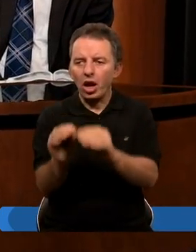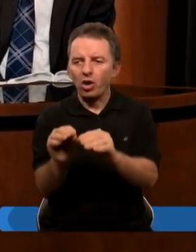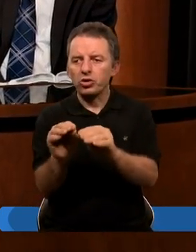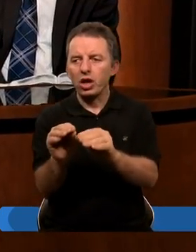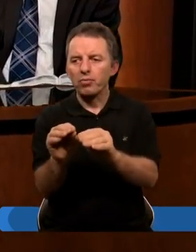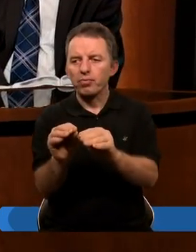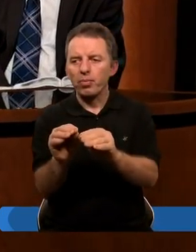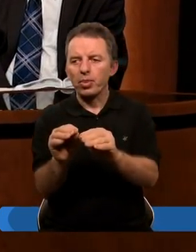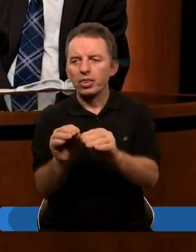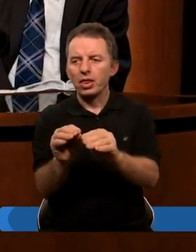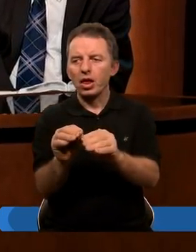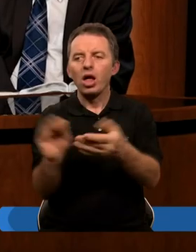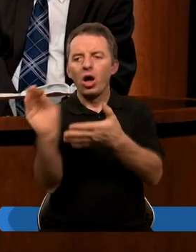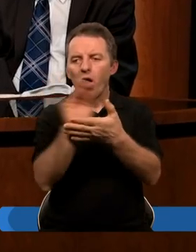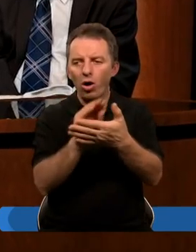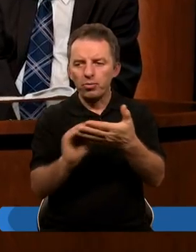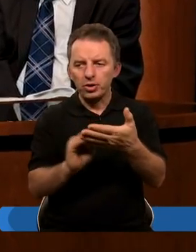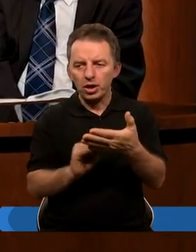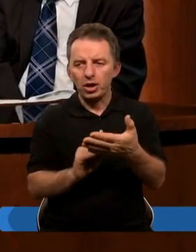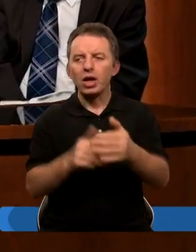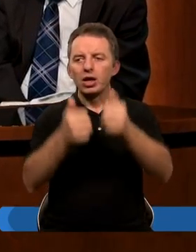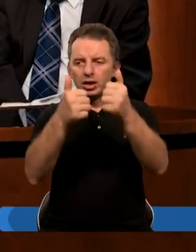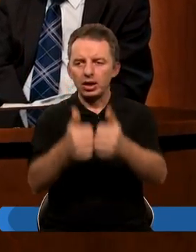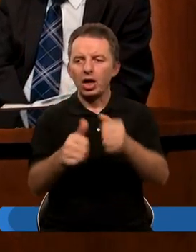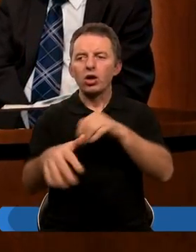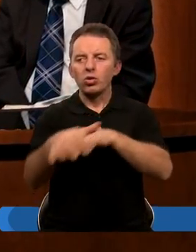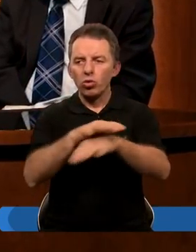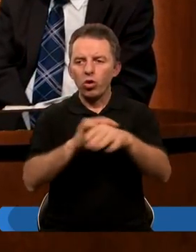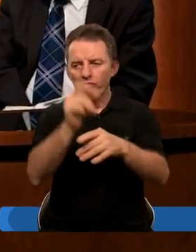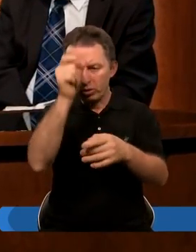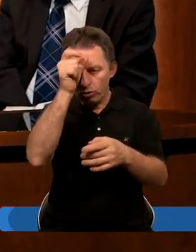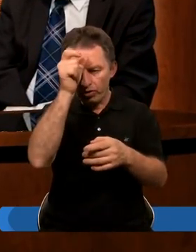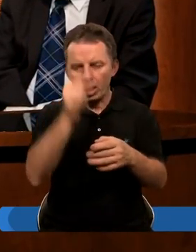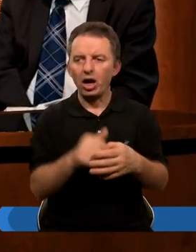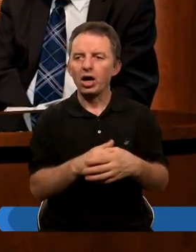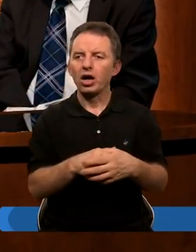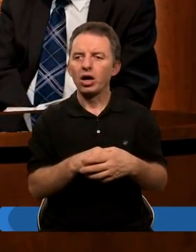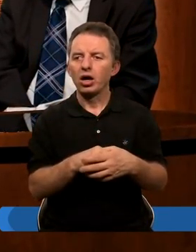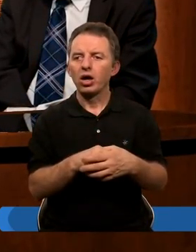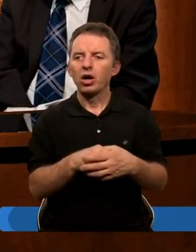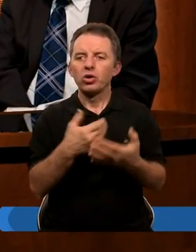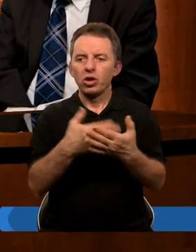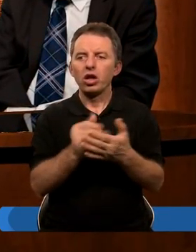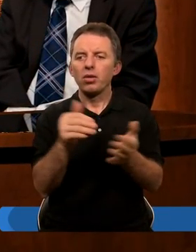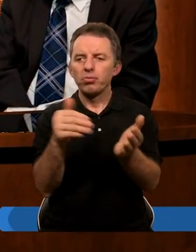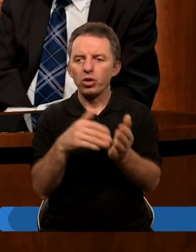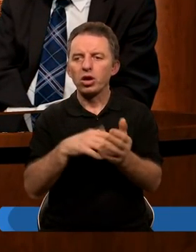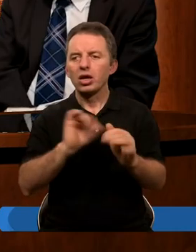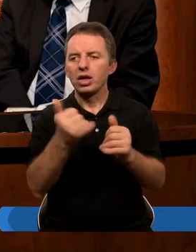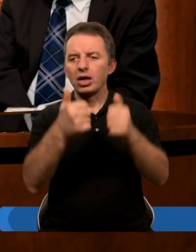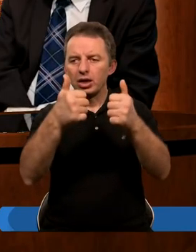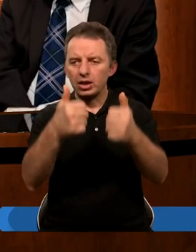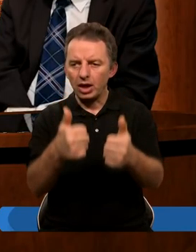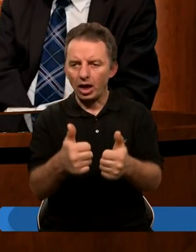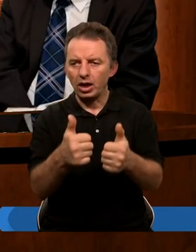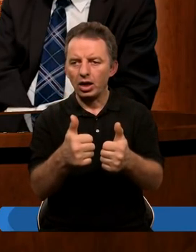opisującym stan duchowy człowieka. Czyli jest potrzebny jakiś stan...